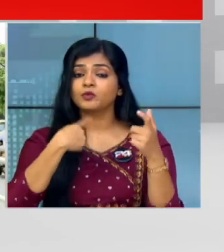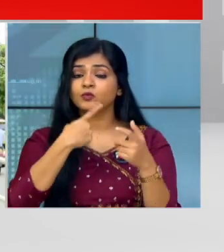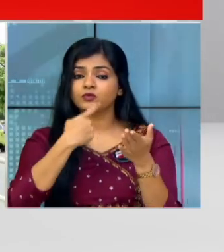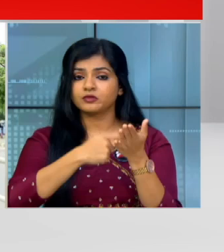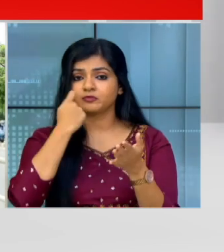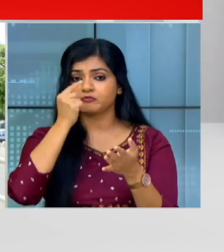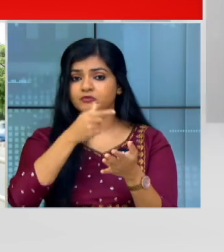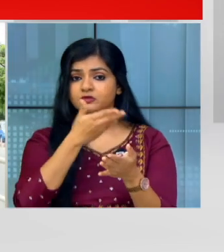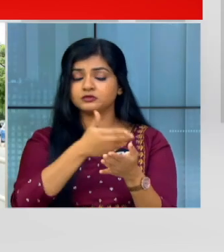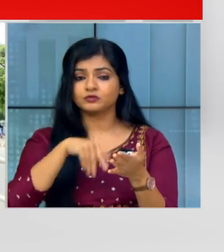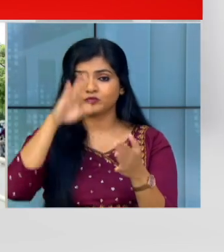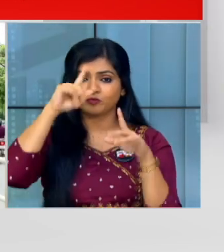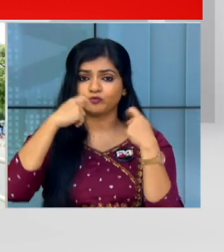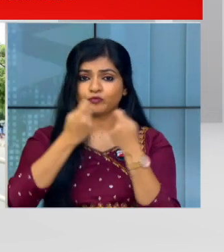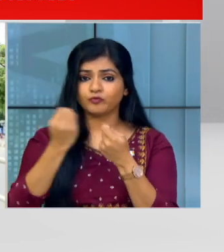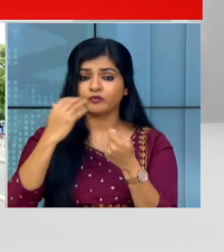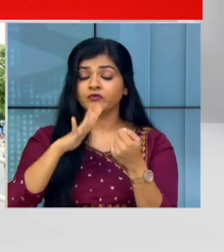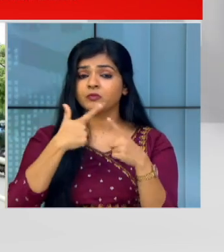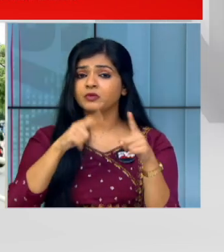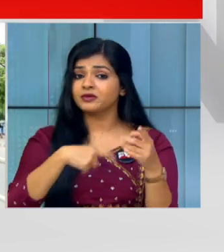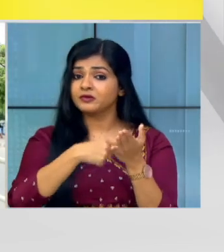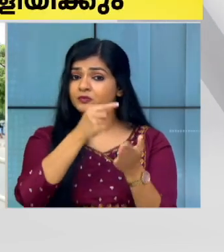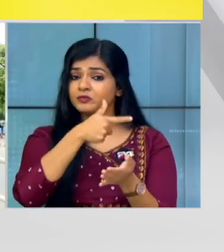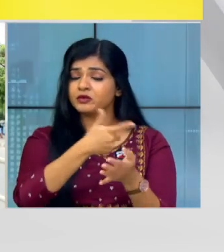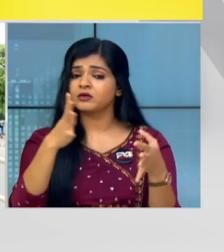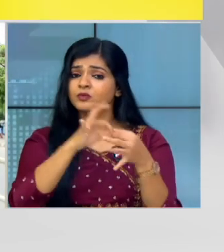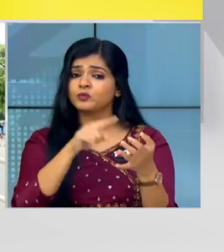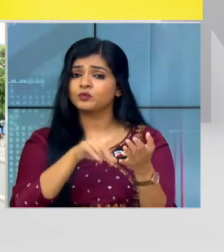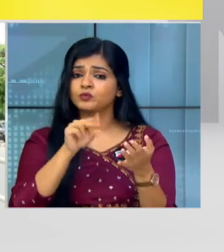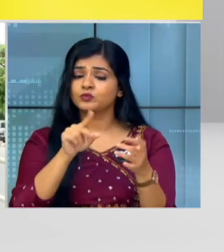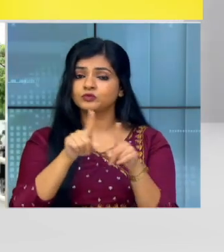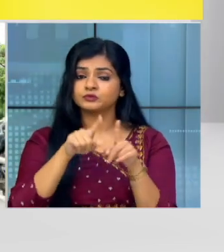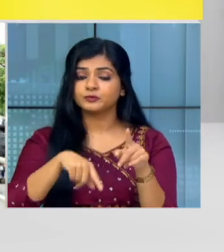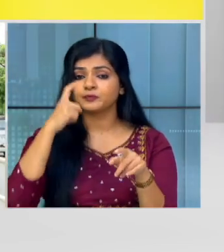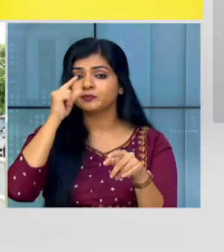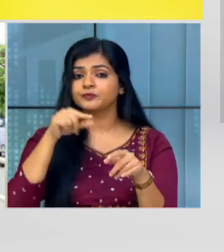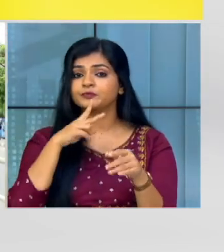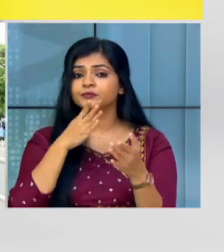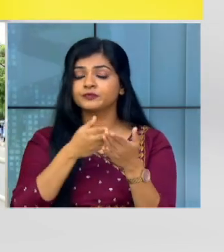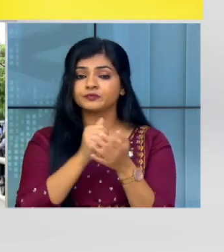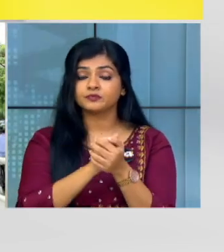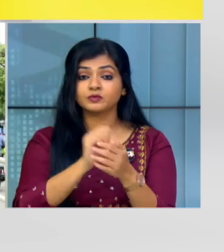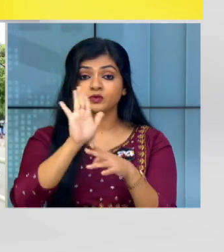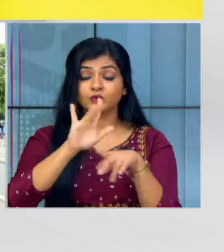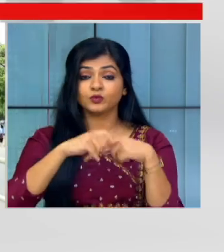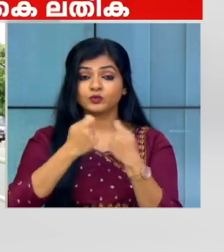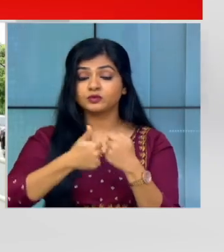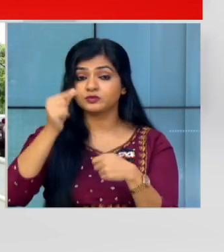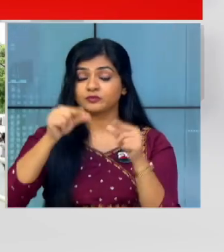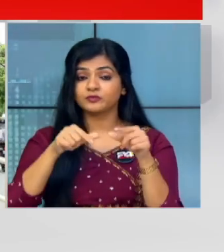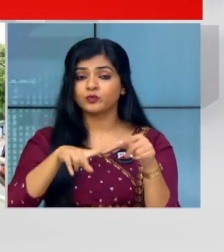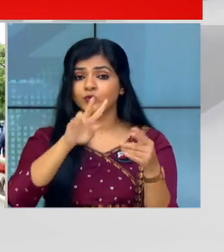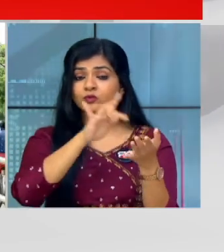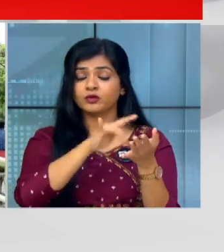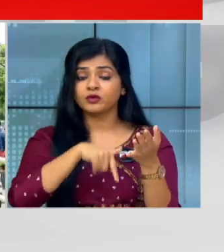റിപ്പോർട്ട് പറയുന്നത്. റിബേഷിനും ഇതിൽ പങ്കില്ല എന്ന് KK ലതിക പറയുന്നു. അതുമാത്രമല്ല, ഈ കോൺഗ്രസ് നേതാക്കൾ വടകര മണ്ഡലത്തിൽ